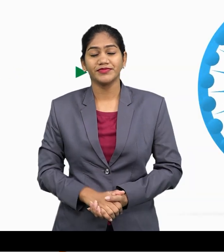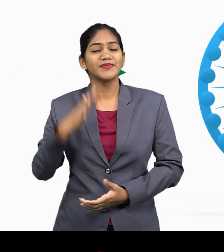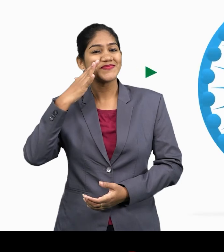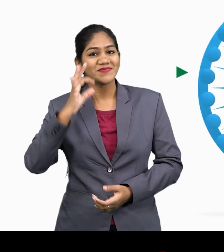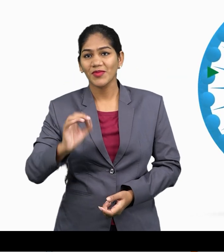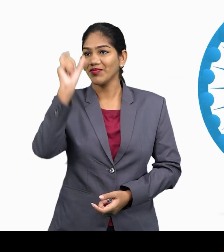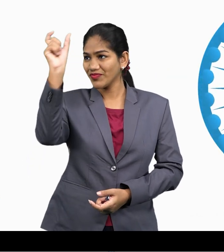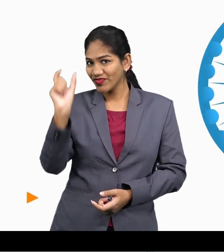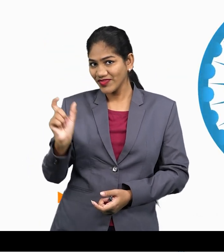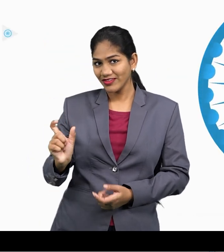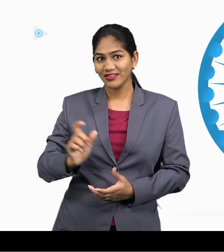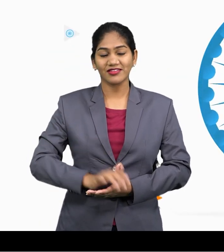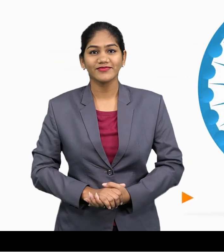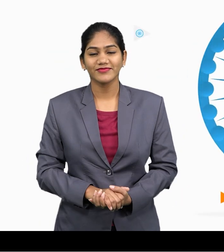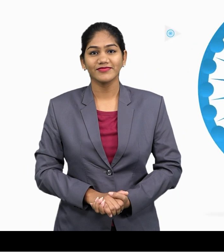मुख्य शब्द।